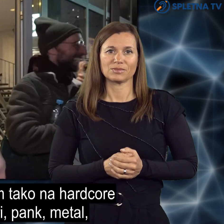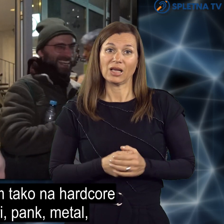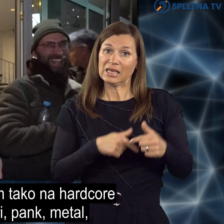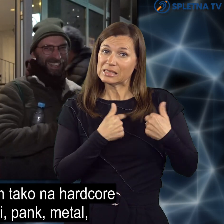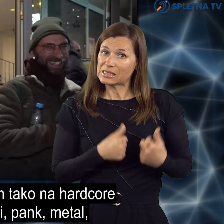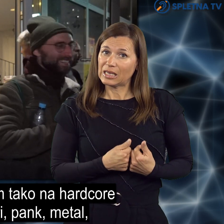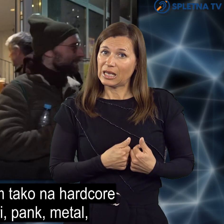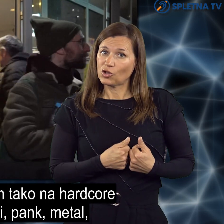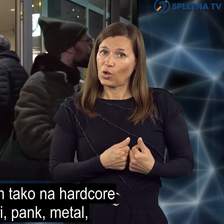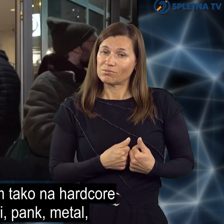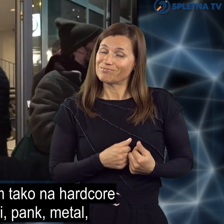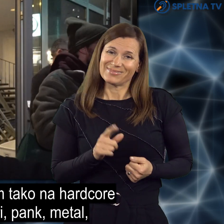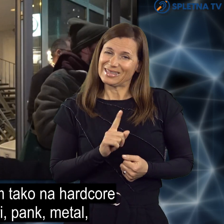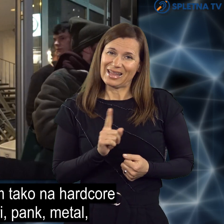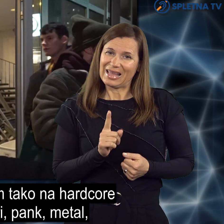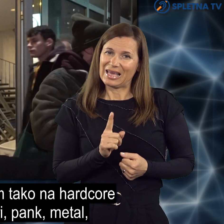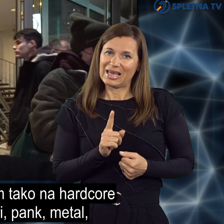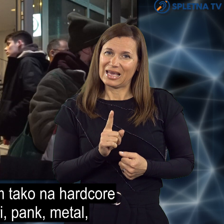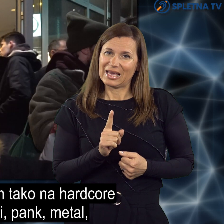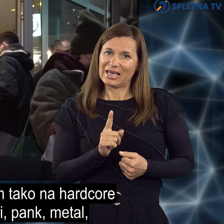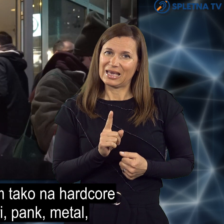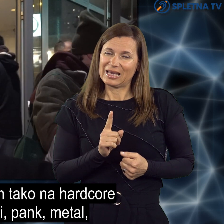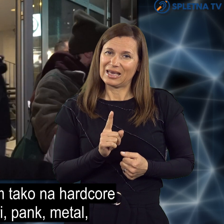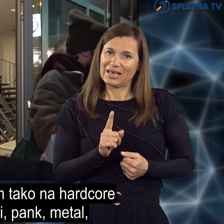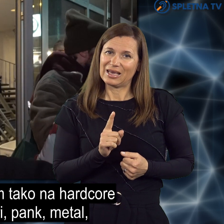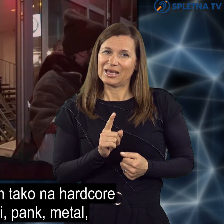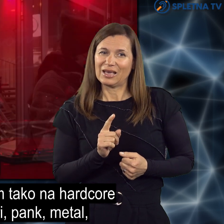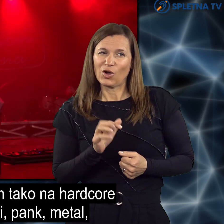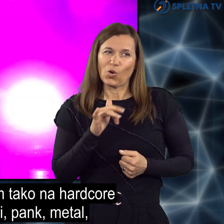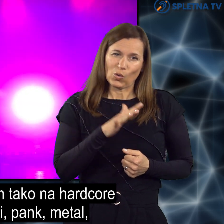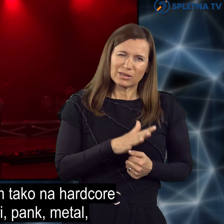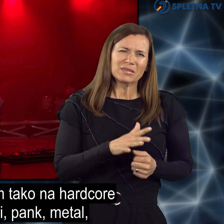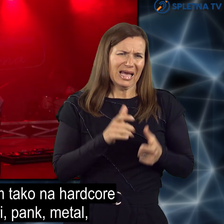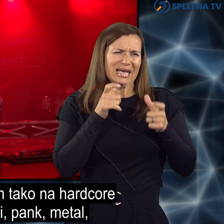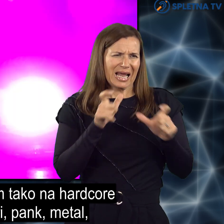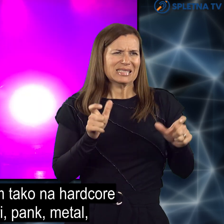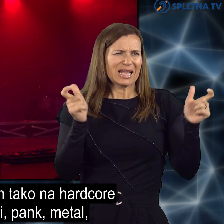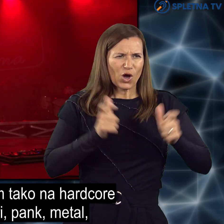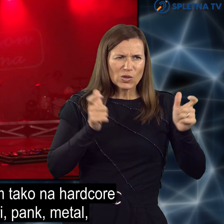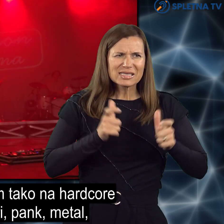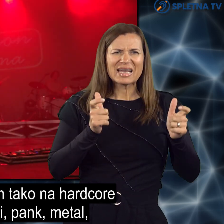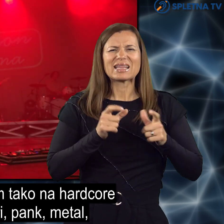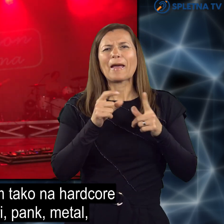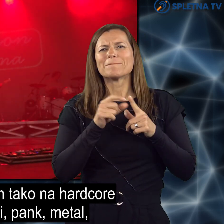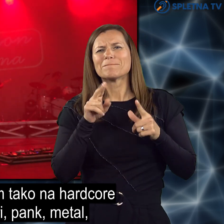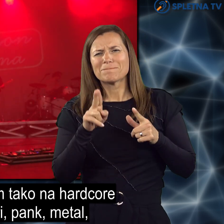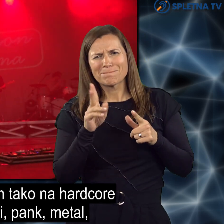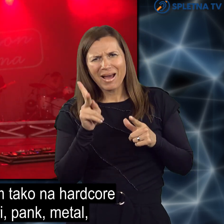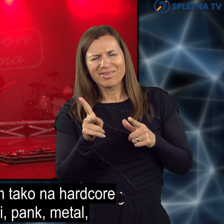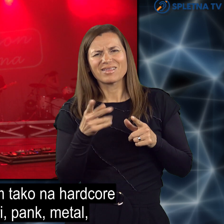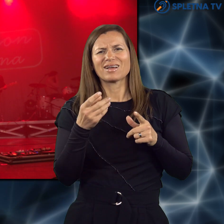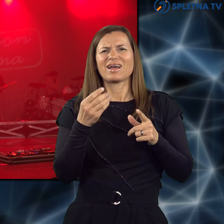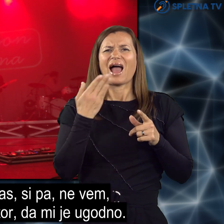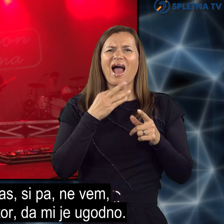Čisto iskreno ne. Mislim, hodim tako na hardcore pa take stvari, punk,